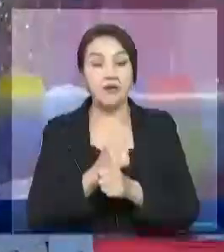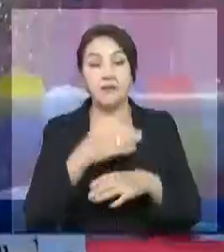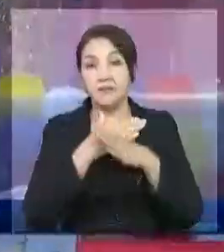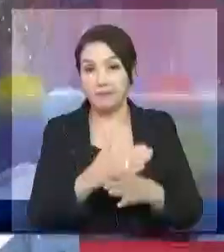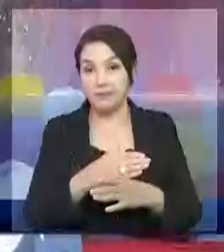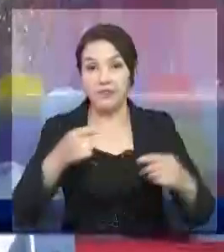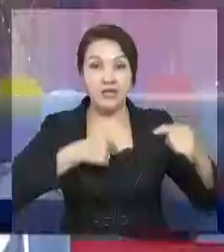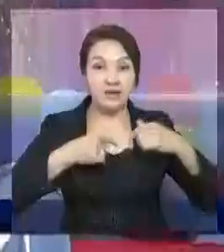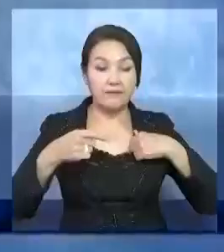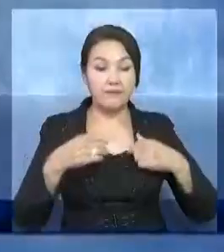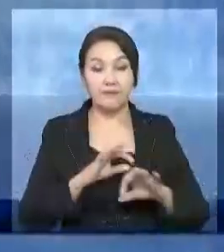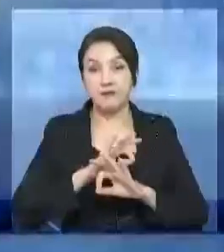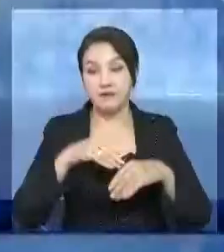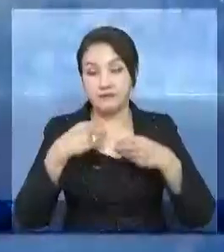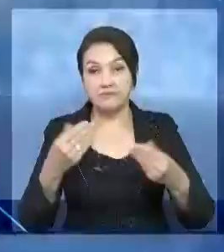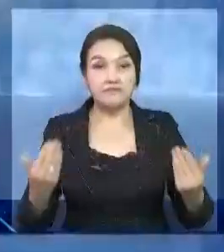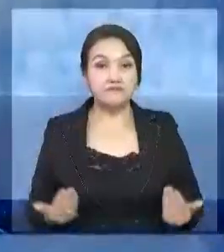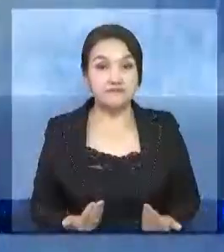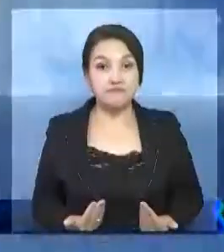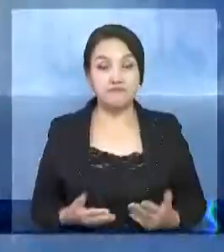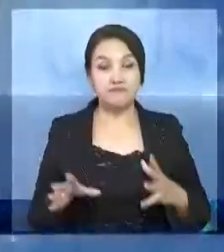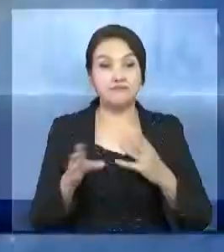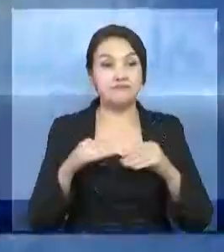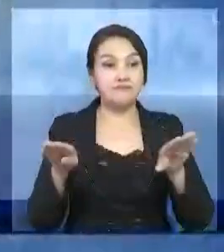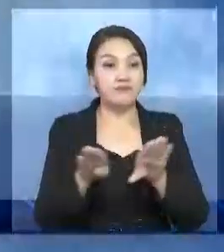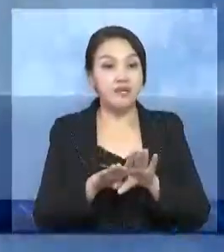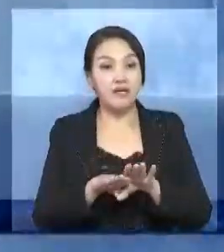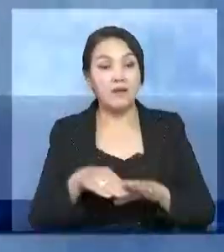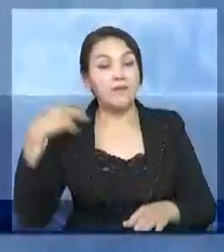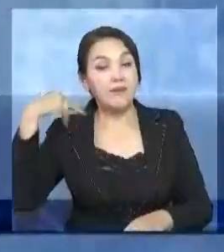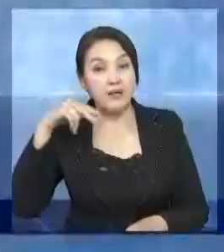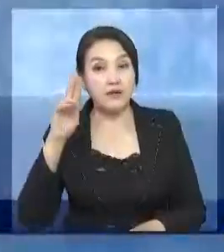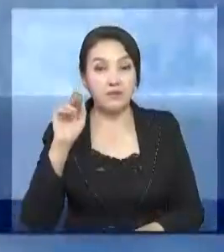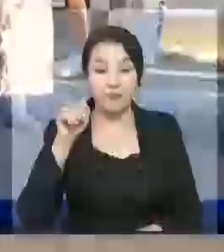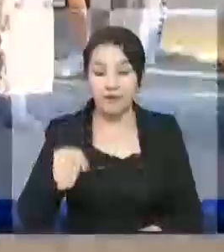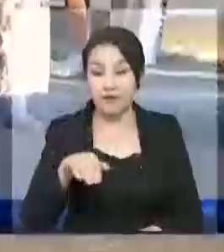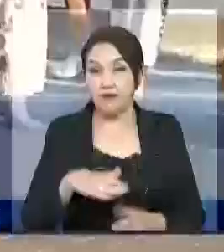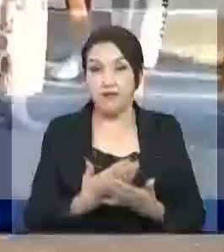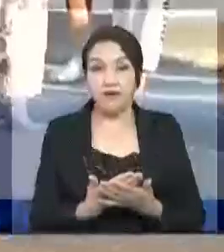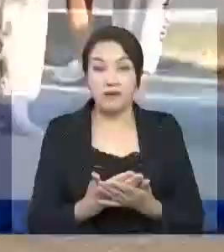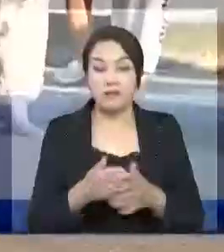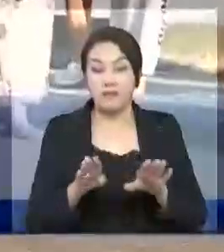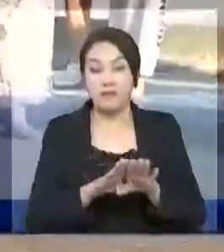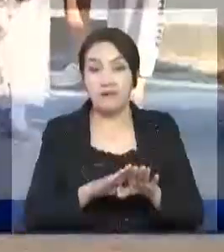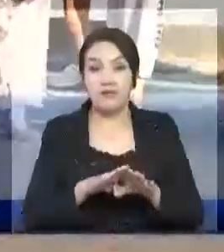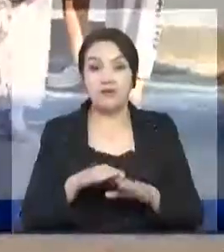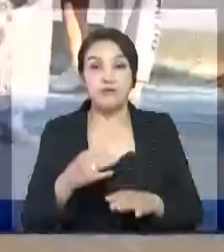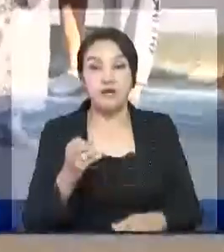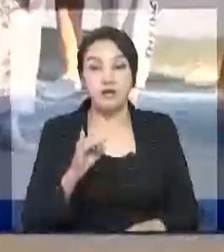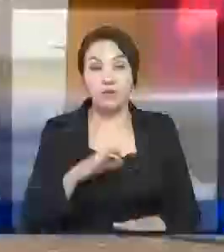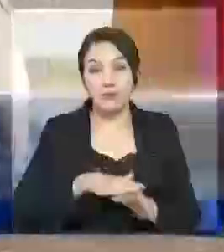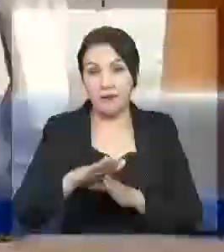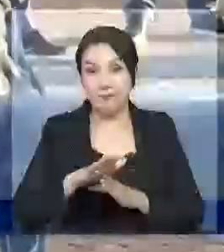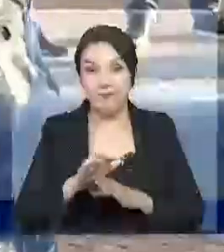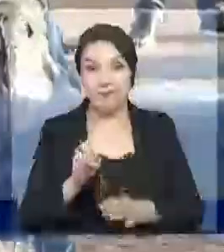помощи пострадавшим и обеспечению жильем ведется в соответствии с поручением президента Касым-Жумарта Тукаева. Так, в селе Жагаблак затоплено во